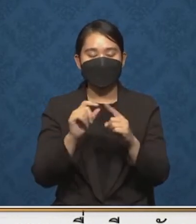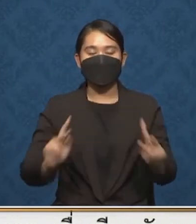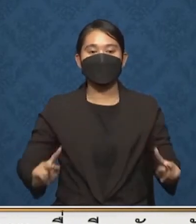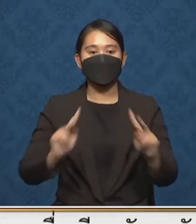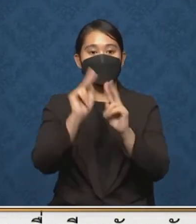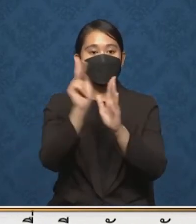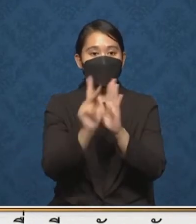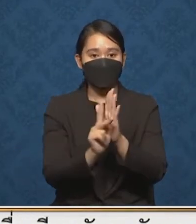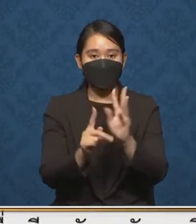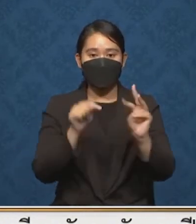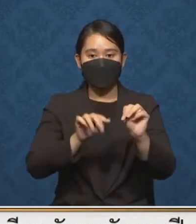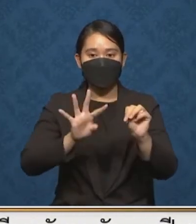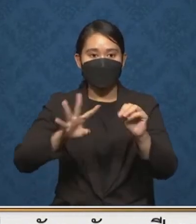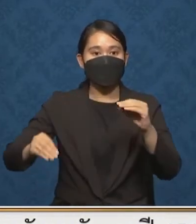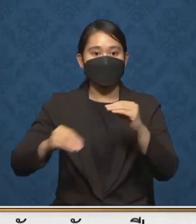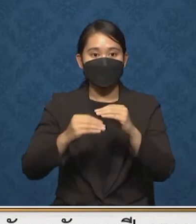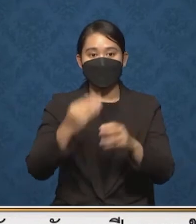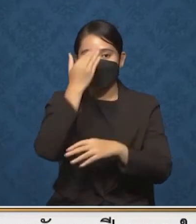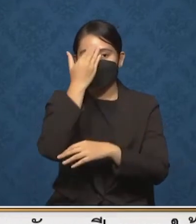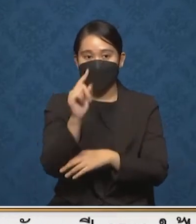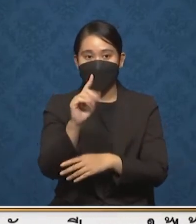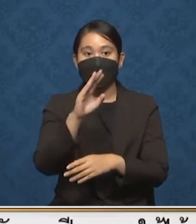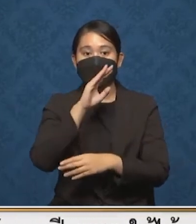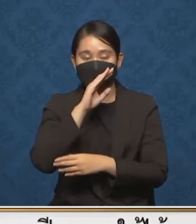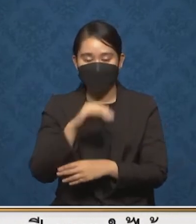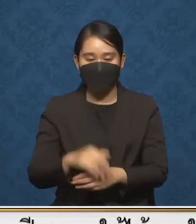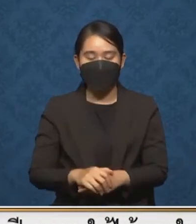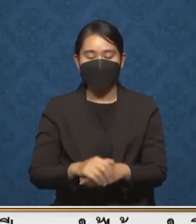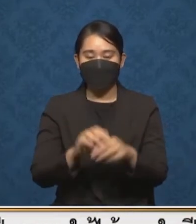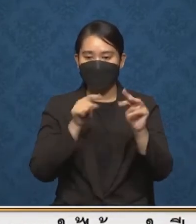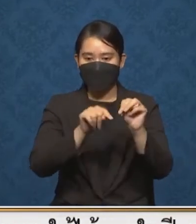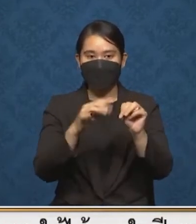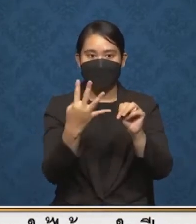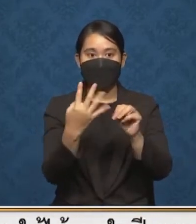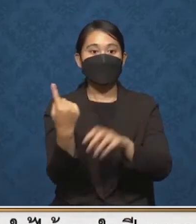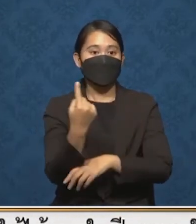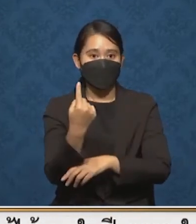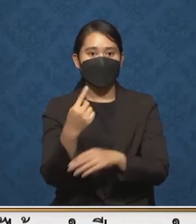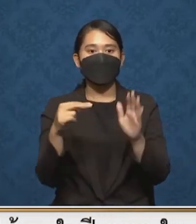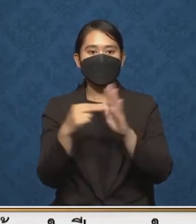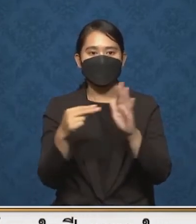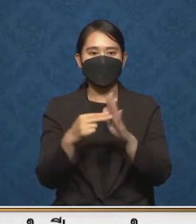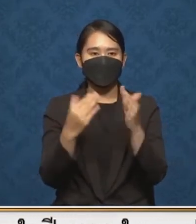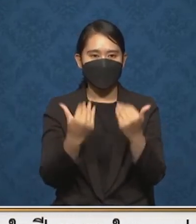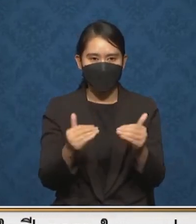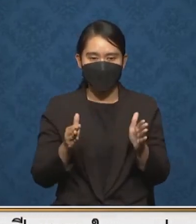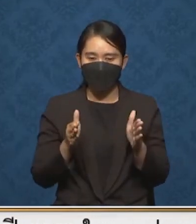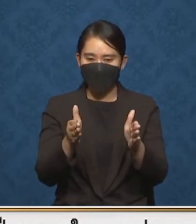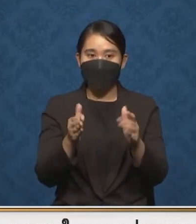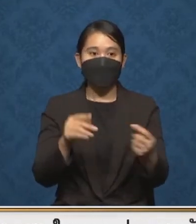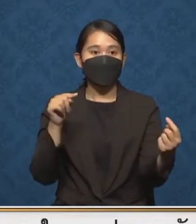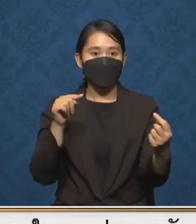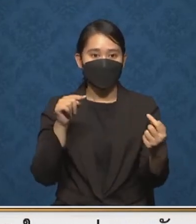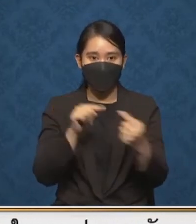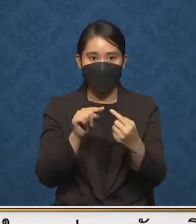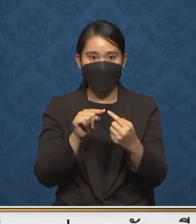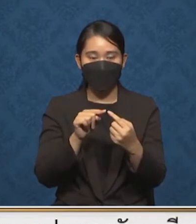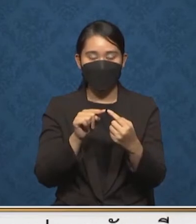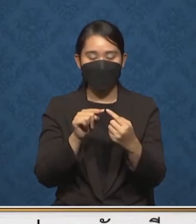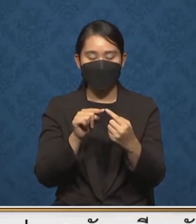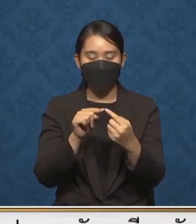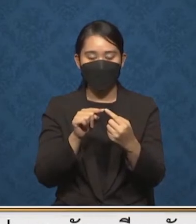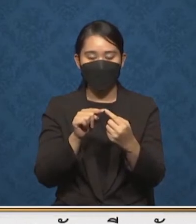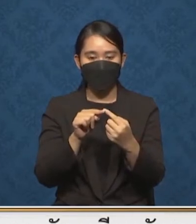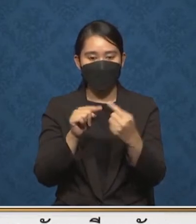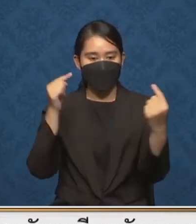ากมาตรา4ตอนต้นเพราะถ้ามีที่เดียวนะครับนี่ท่านกำลังจะใช้ช่องทางในการออกกฎกระทรวงไปกำหนดวัตถุ